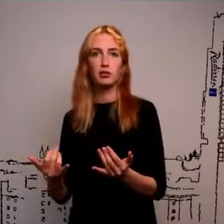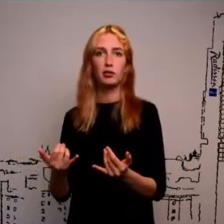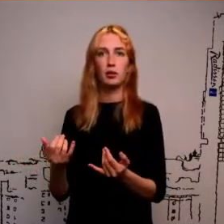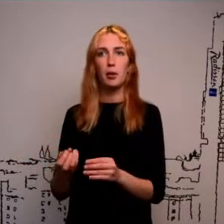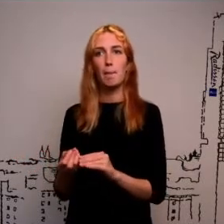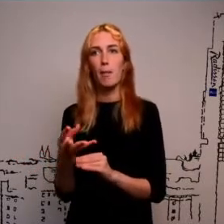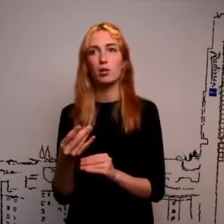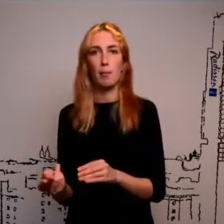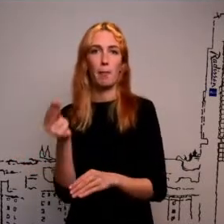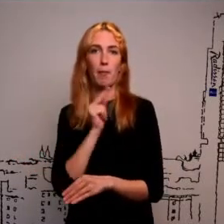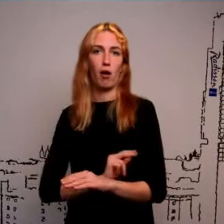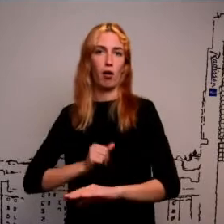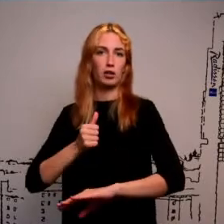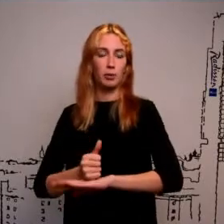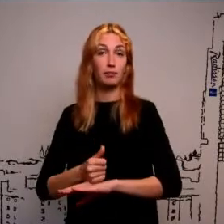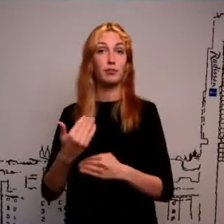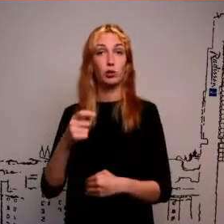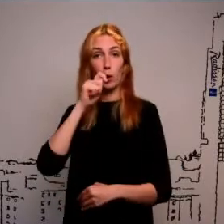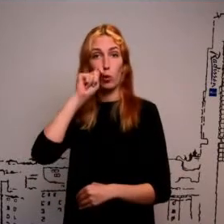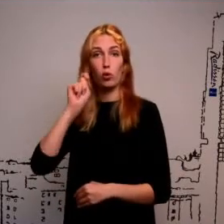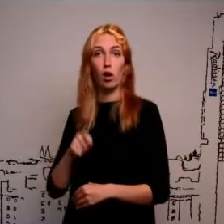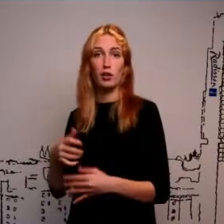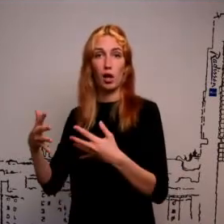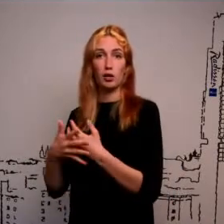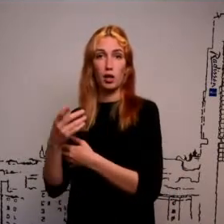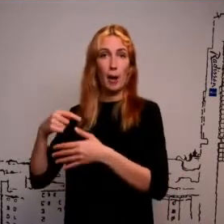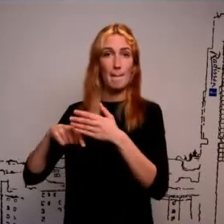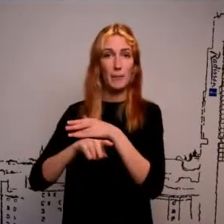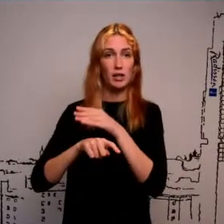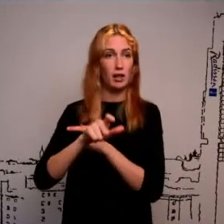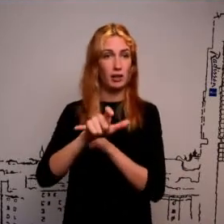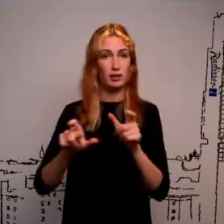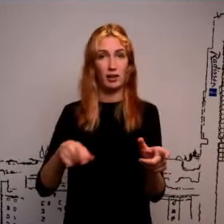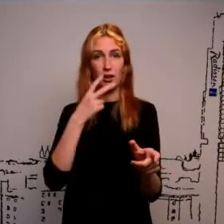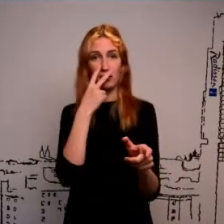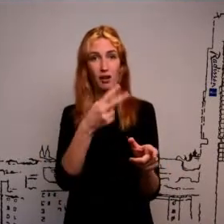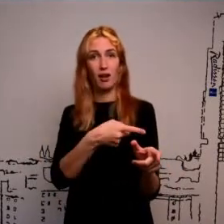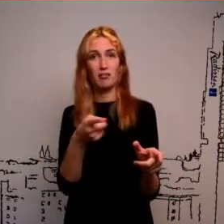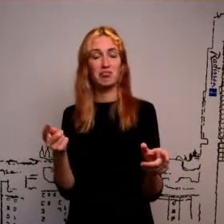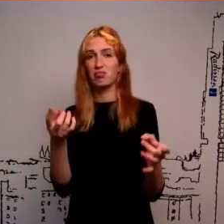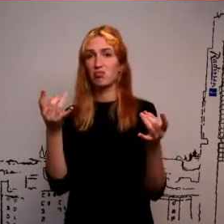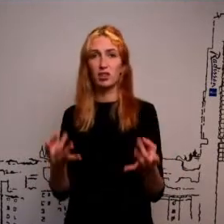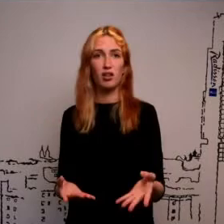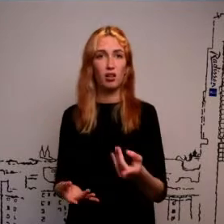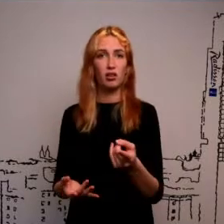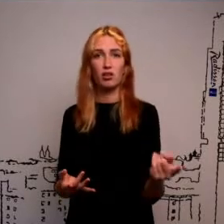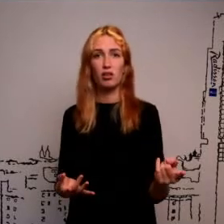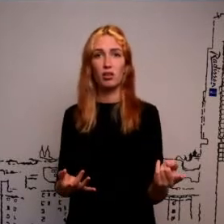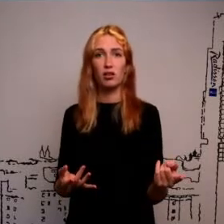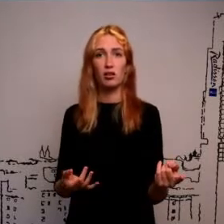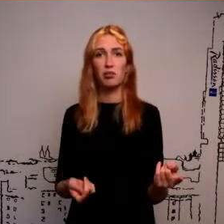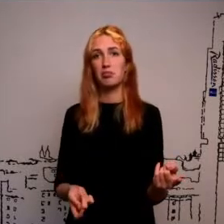nüüd Ukraina sõjapõgenike kontekstis on näha, et makstaksegi lihtsalt kõhutäie